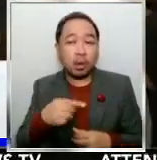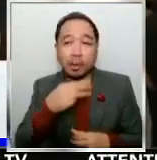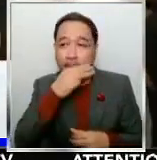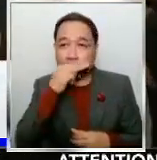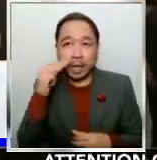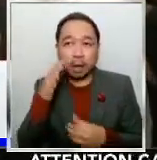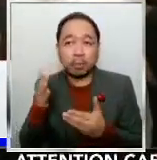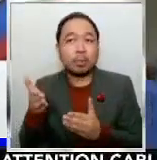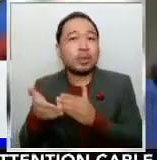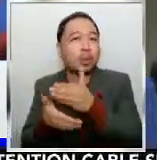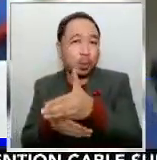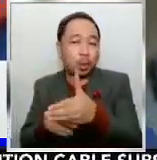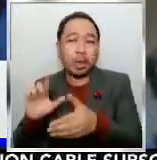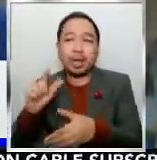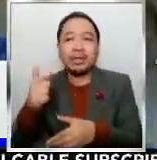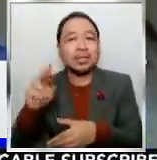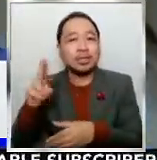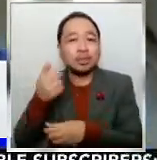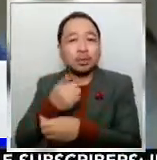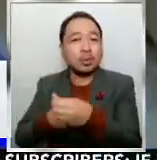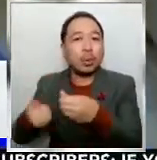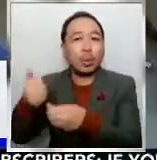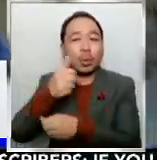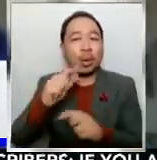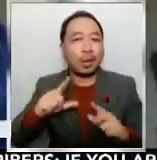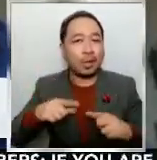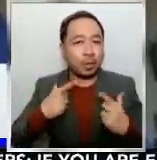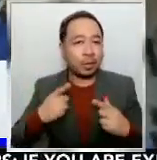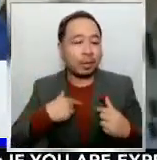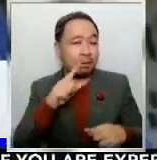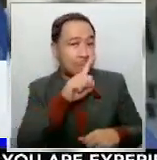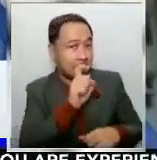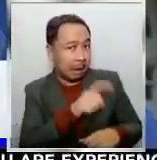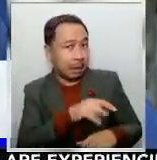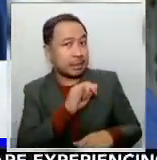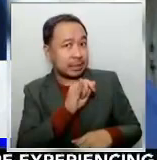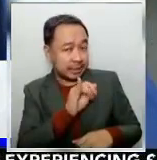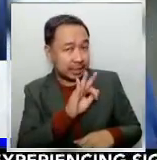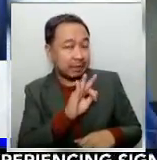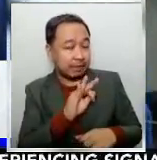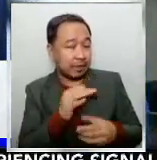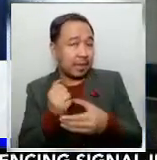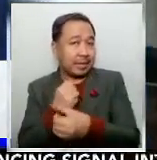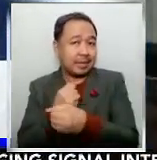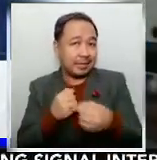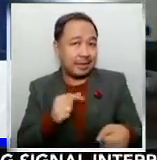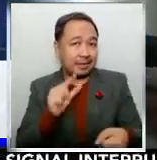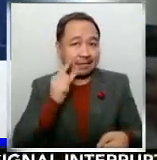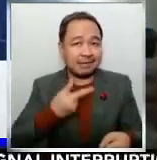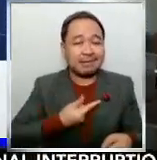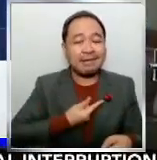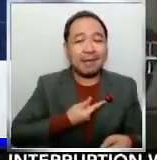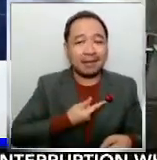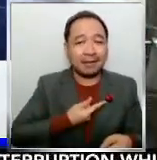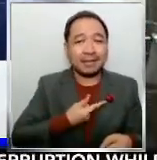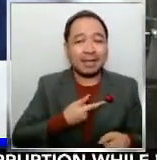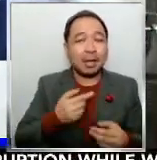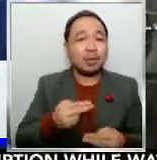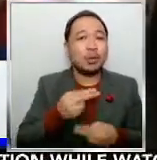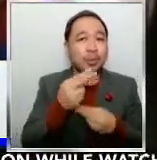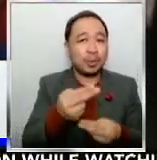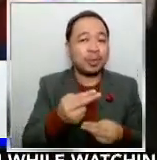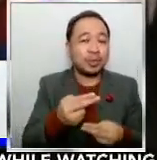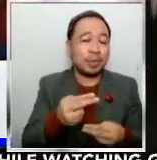sa Laguna. Tinanong si Pacquiao kung kukunin ba niyang guest candidate sa kanyang senatorial slate si Pangulong Rodrigo